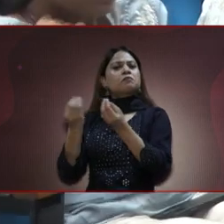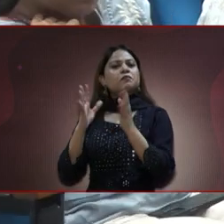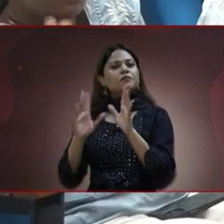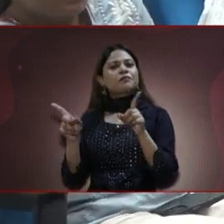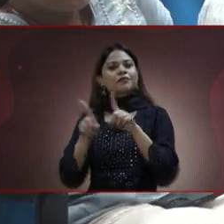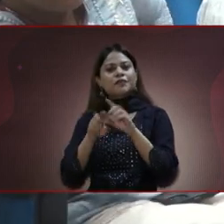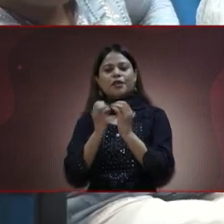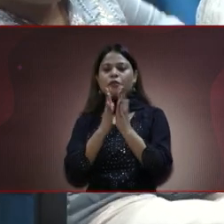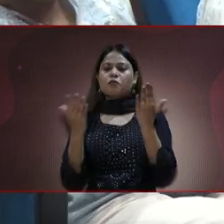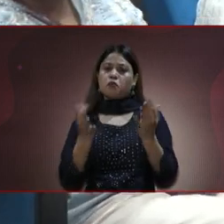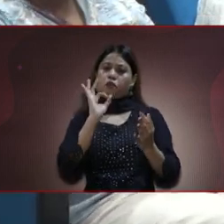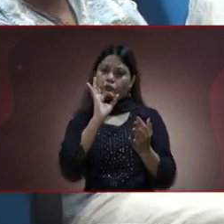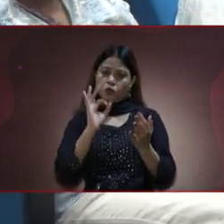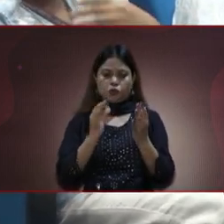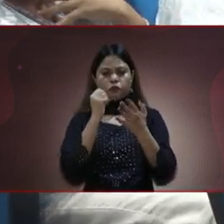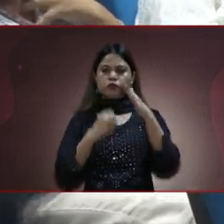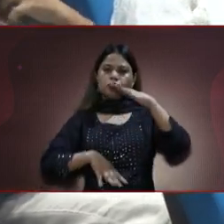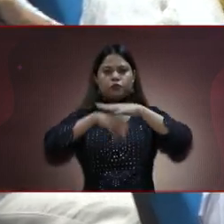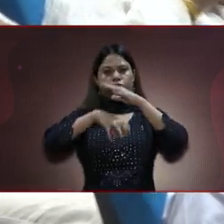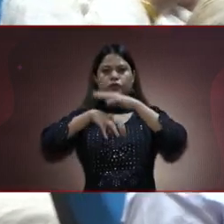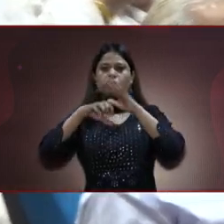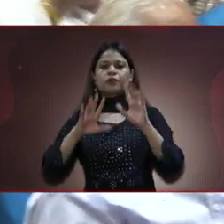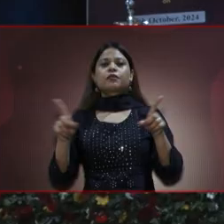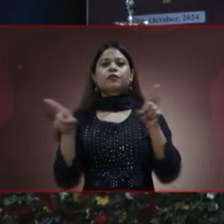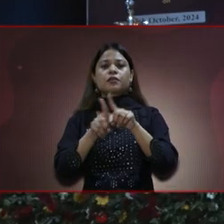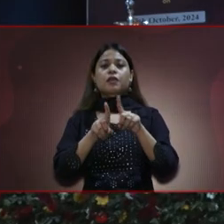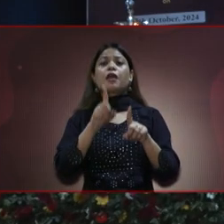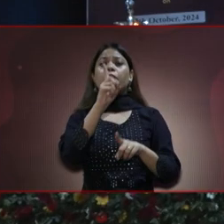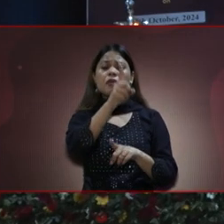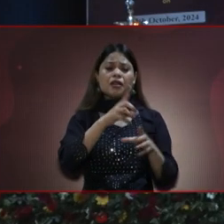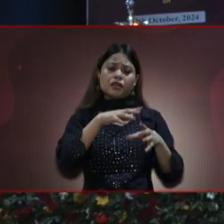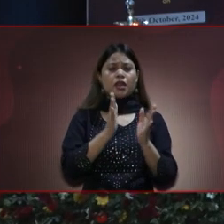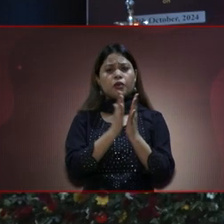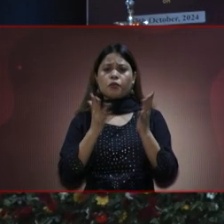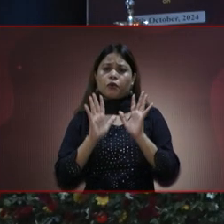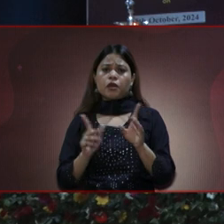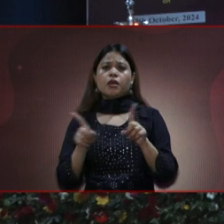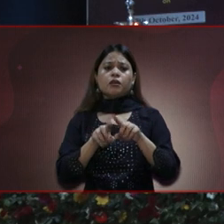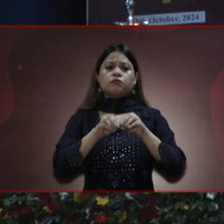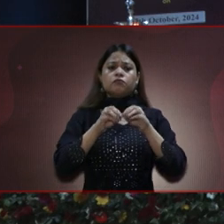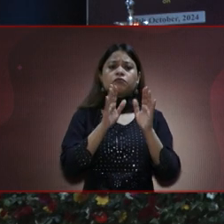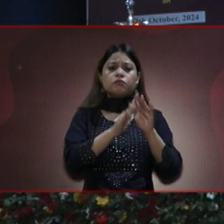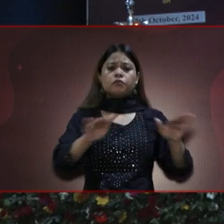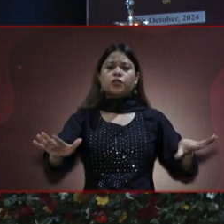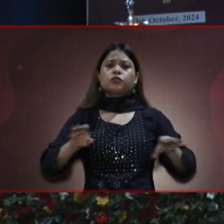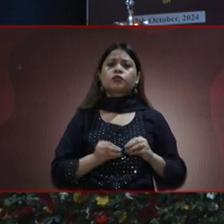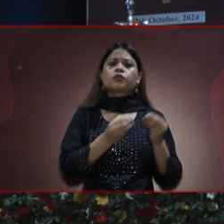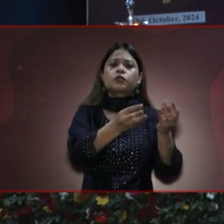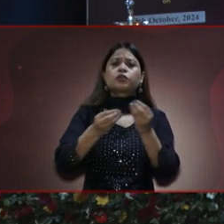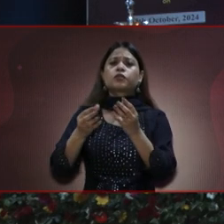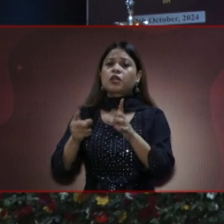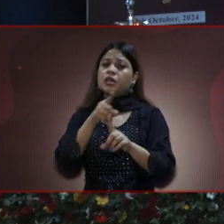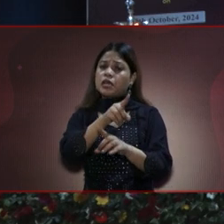किताबें बनाई जा रही हैं। लेकिन इस अच्छी किताबों को बच्चों तक पहुंचाने की जो कार्रवाई है वो भी उतनी ही अहम